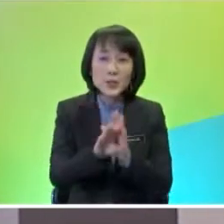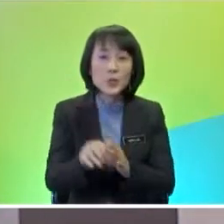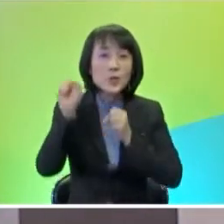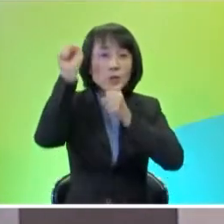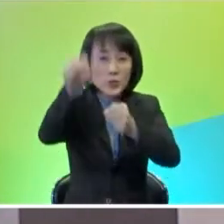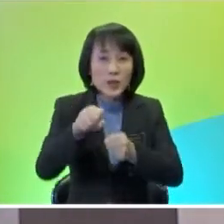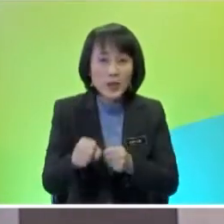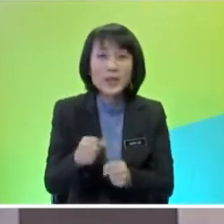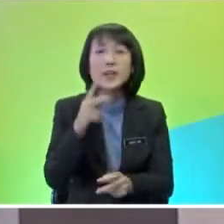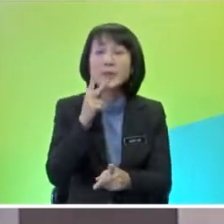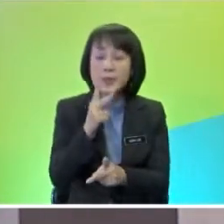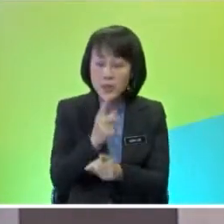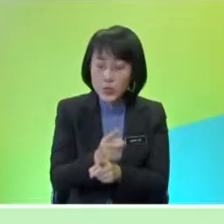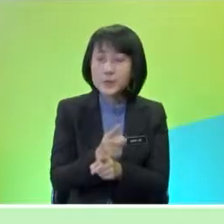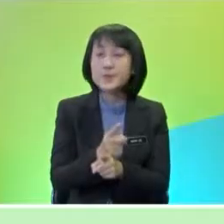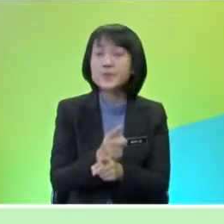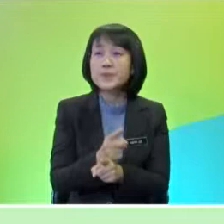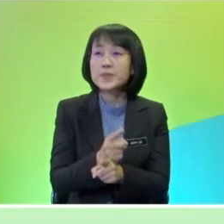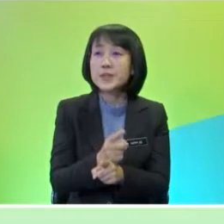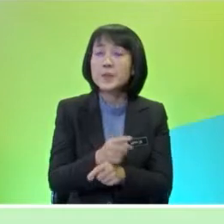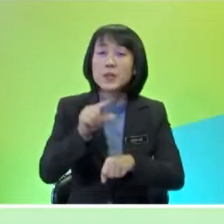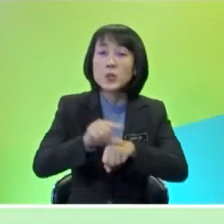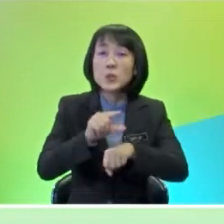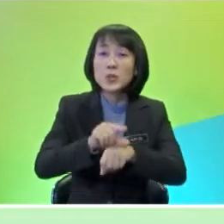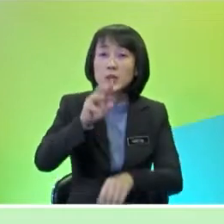sesuai amal menggunakan